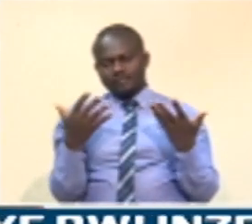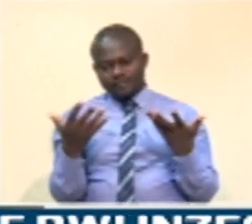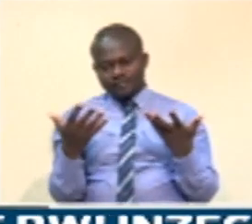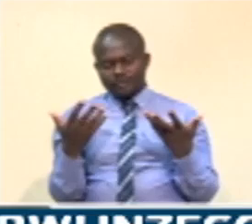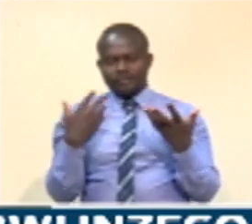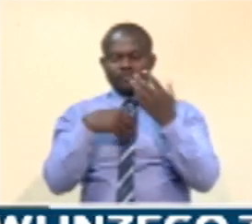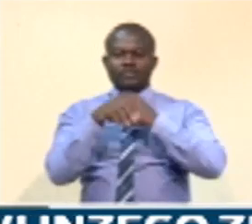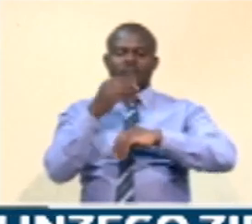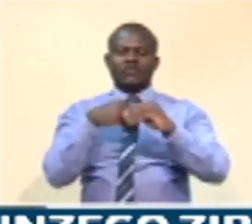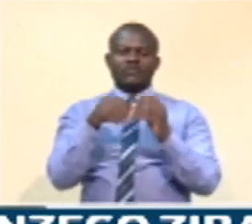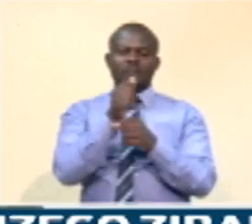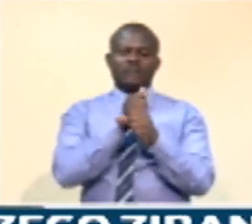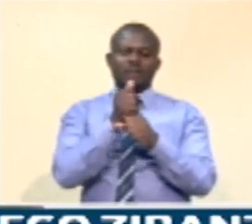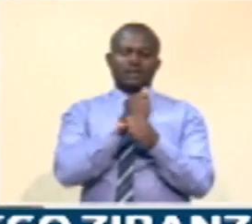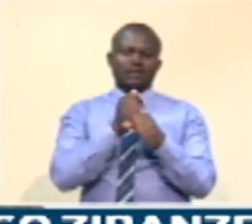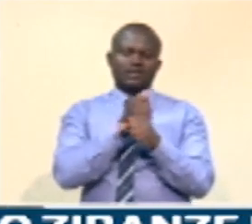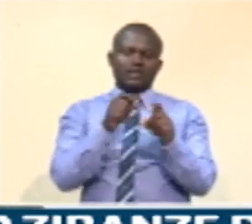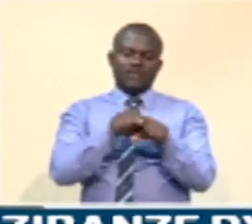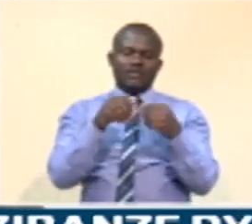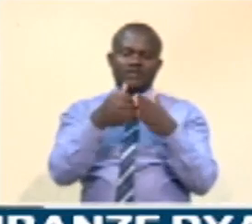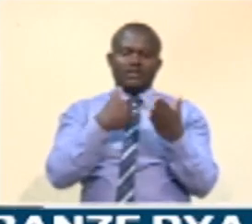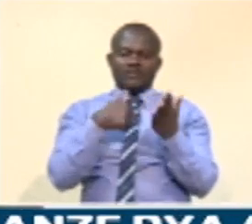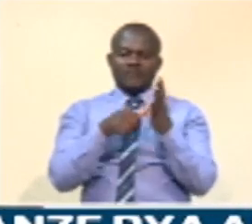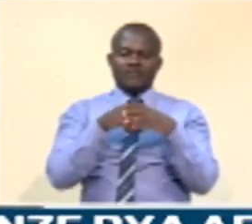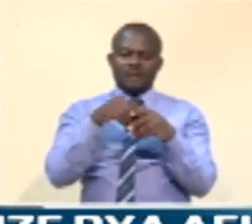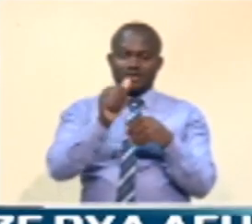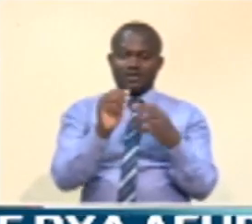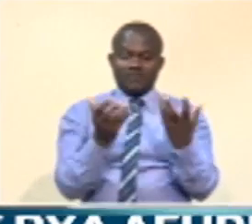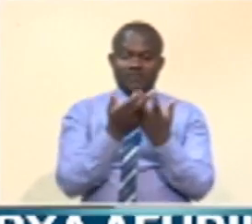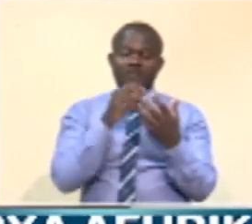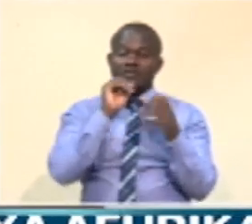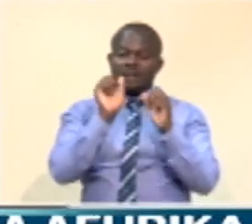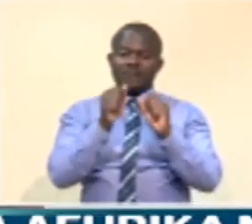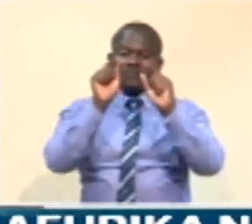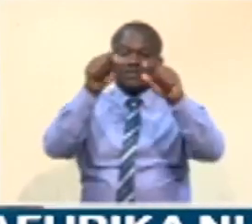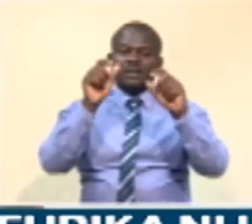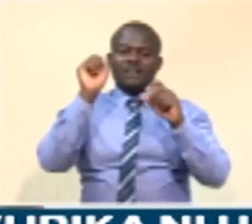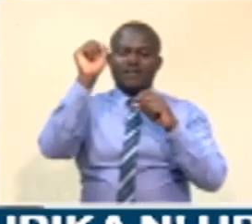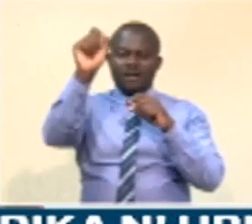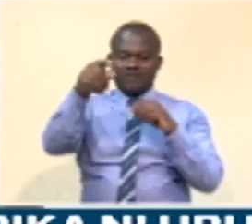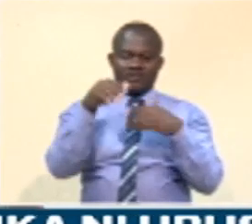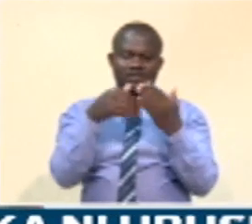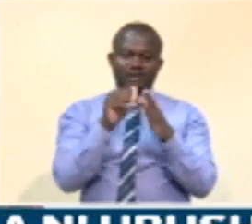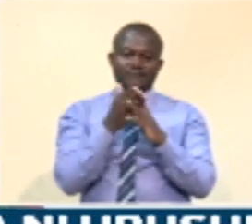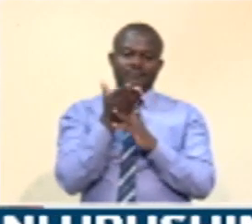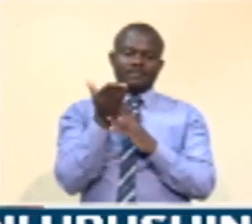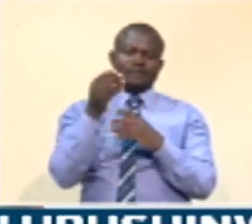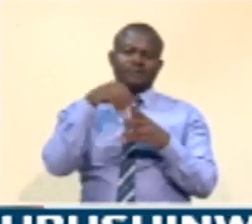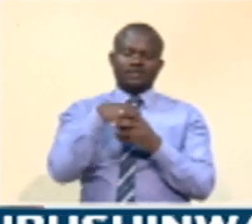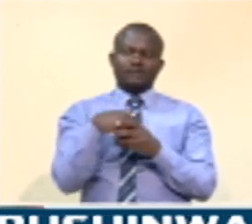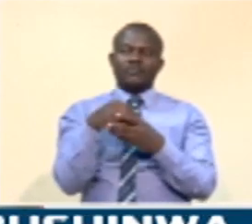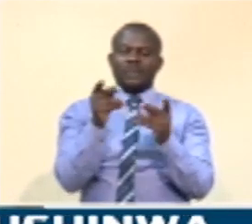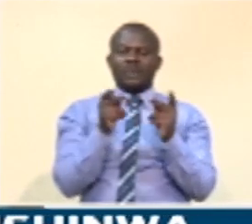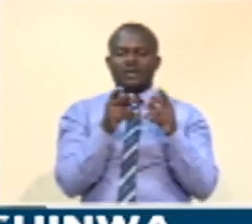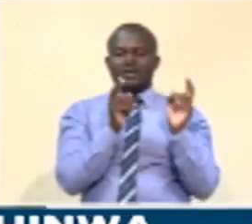gucuruza ikawa ikaranze nabyo bifite ibibazo byabo bijyanye nuko itabasha kugera kure cyane iciye mu bwato